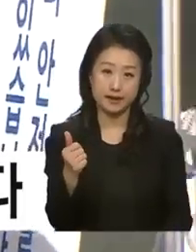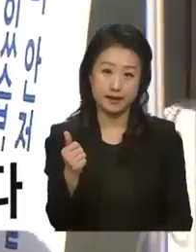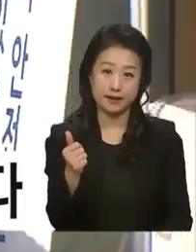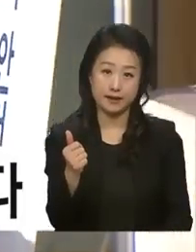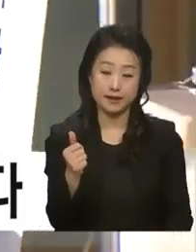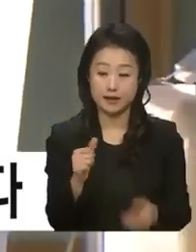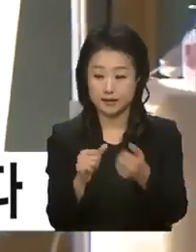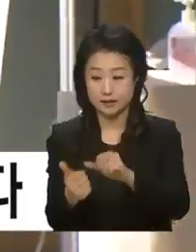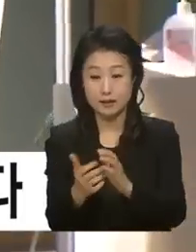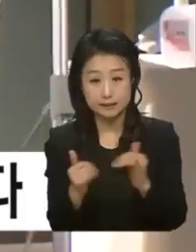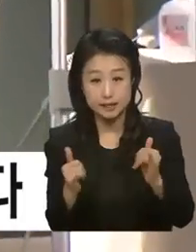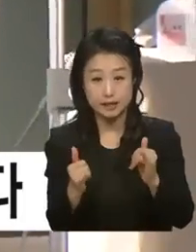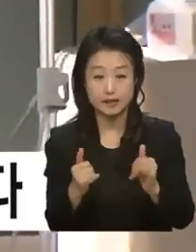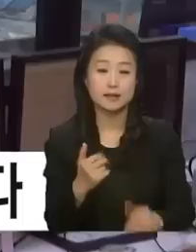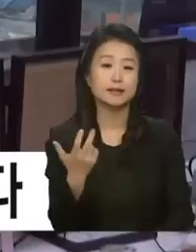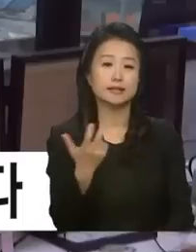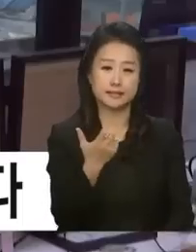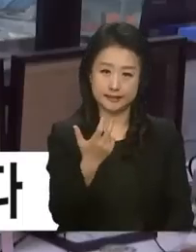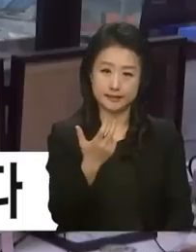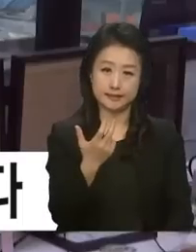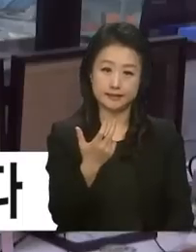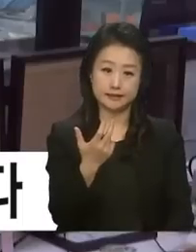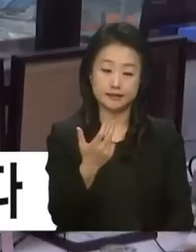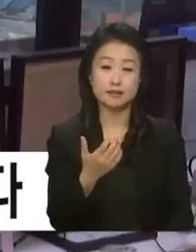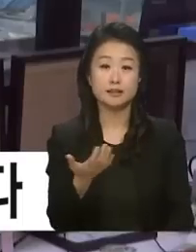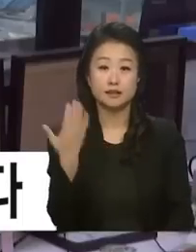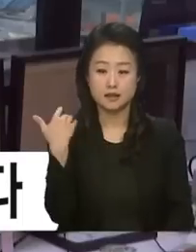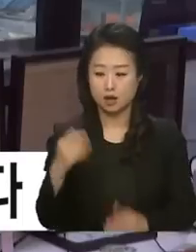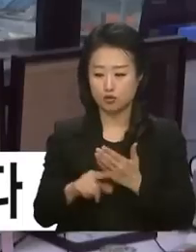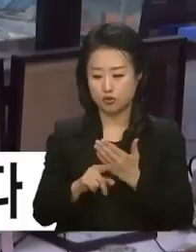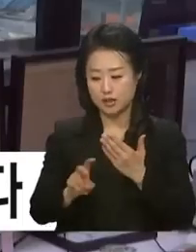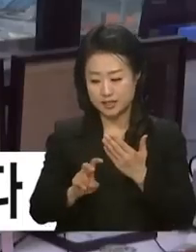특히 사망자는 70명을 기록하며 지난 9월